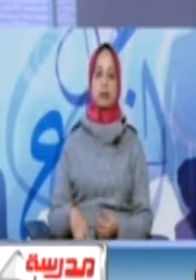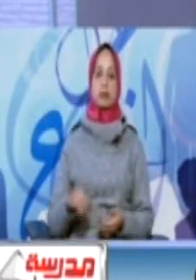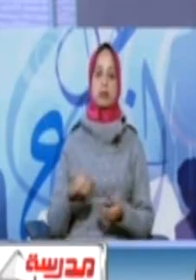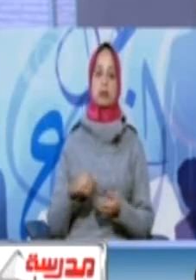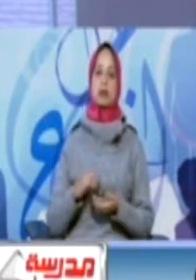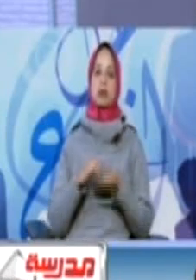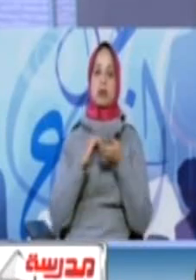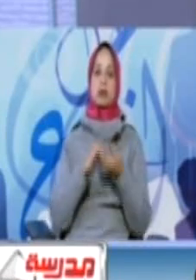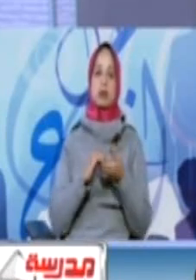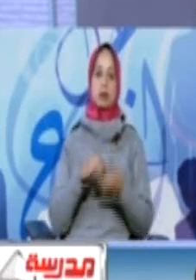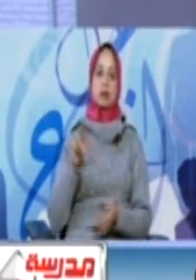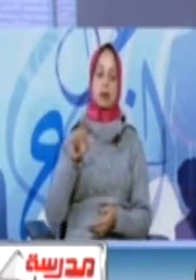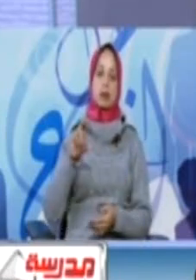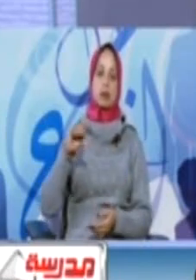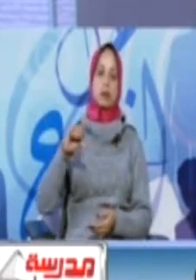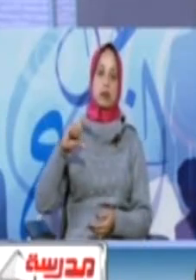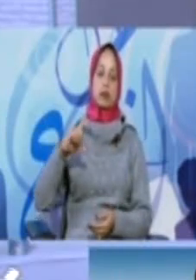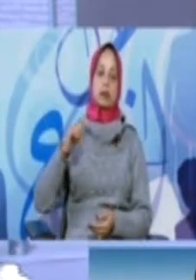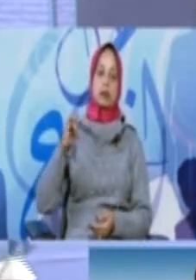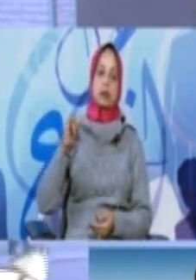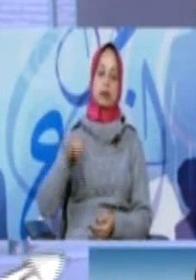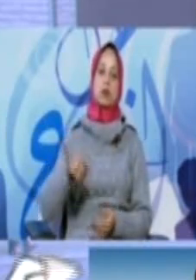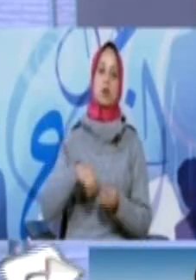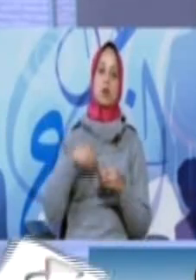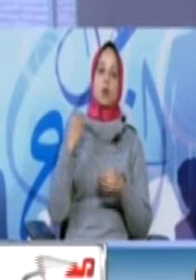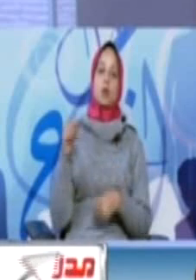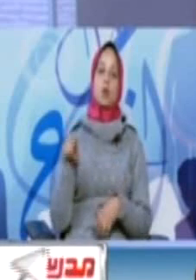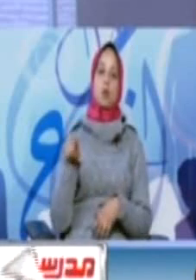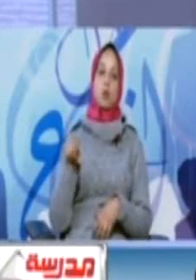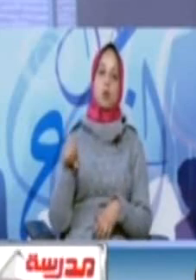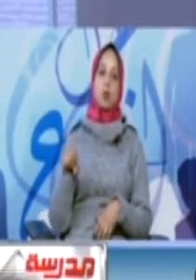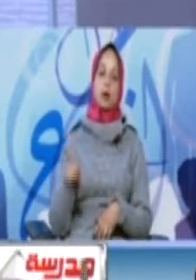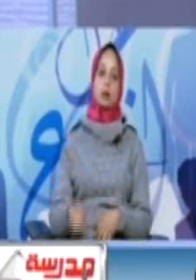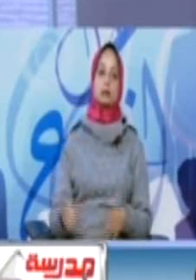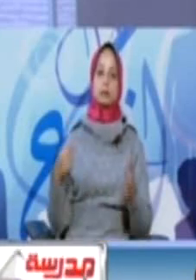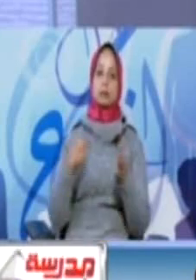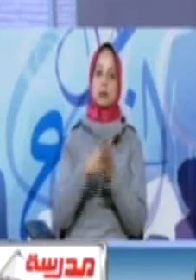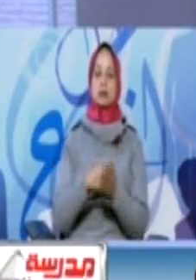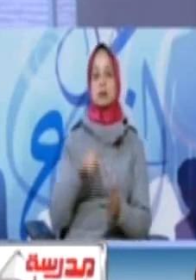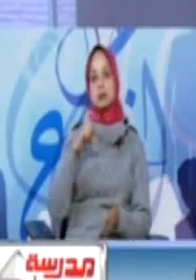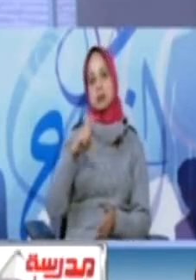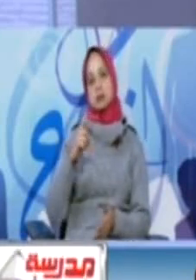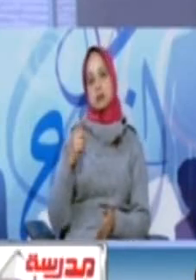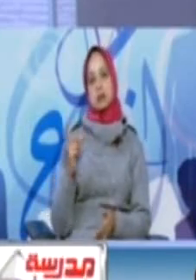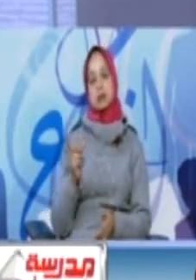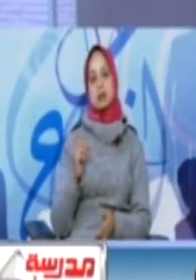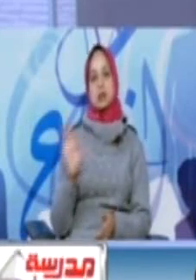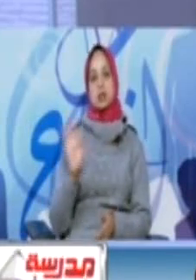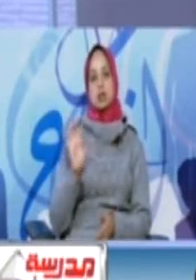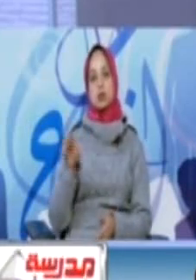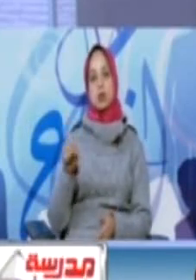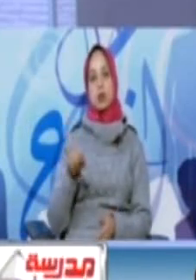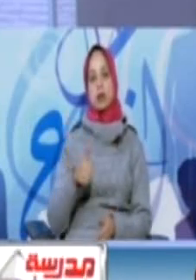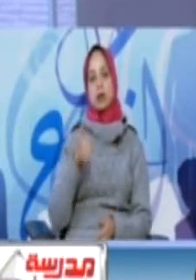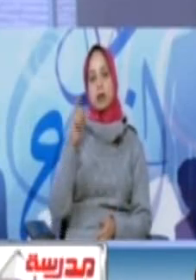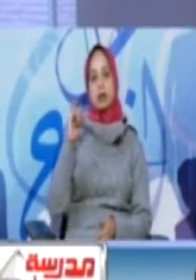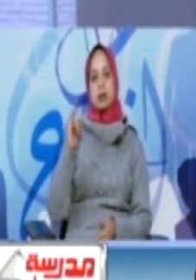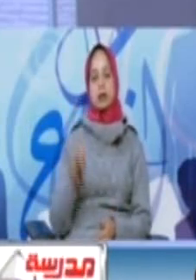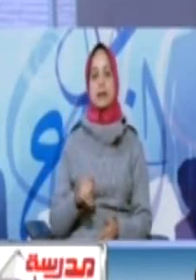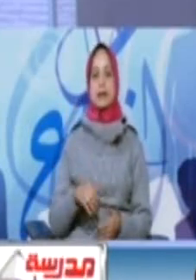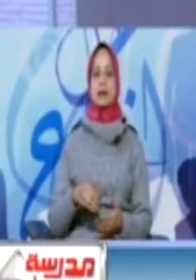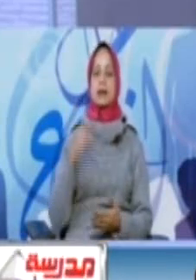ايه؟ دنشواي. يعني هو السؤال كده بالمقلوب. تقول الوفاق الودي من ضمن نتائج الوفاق الودي ايه؟